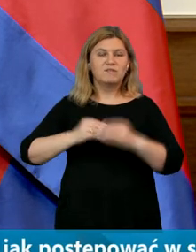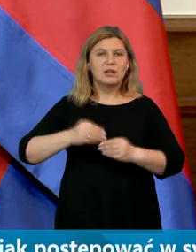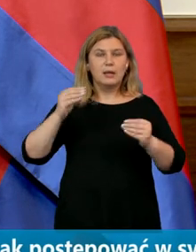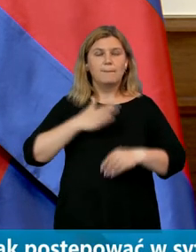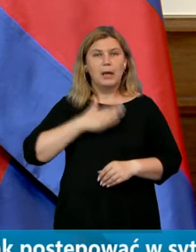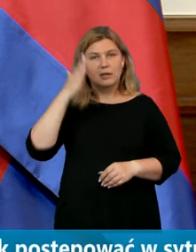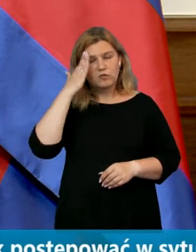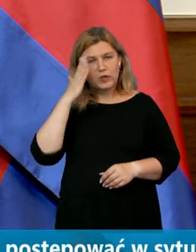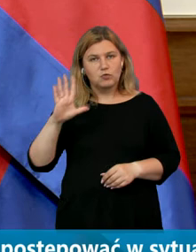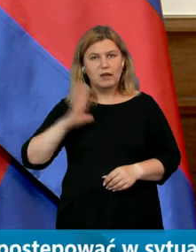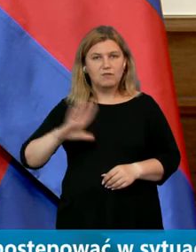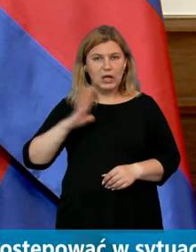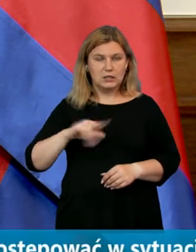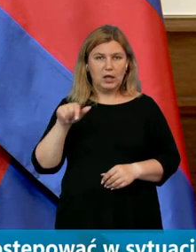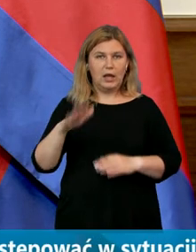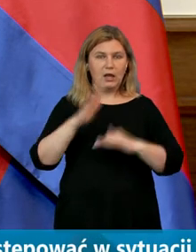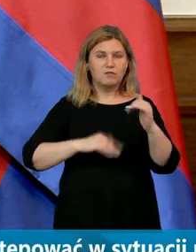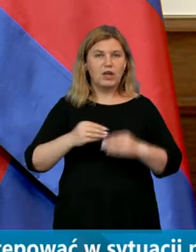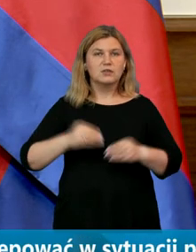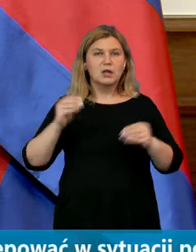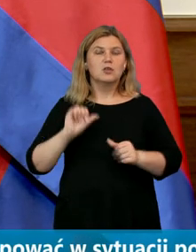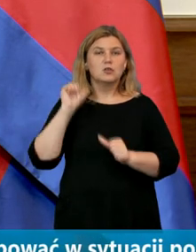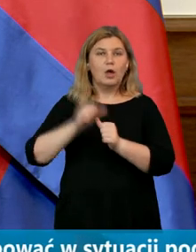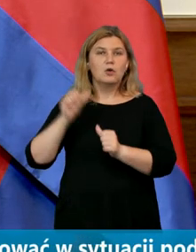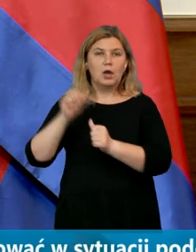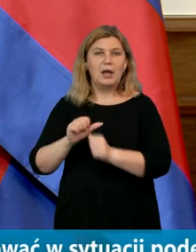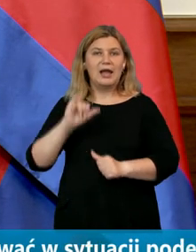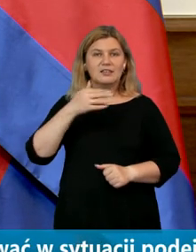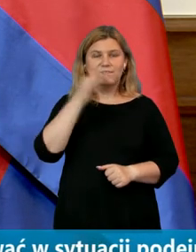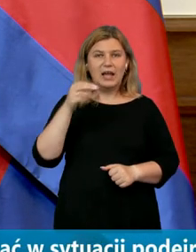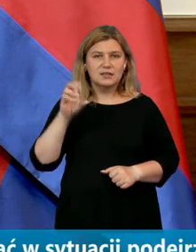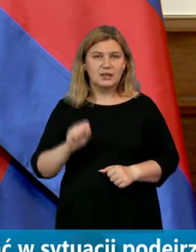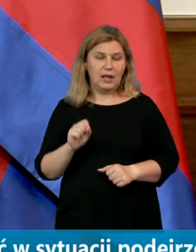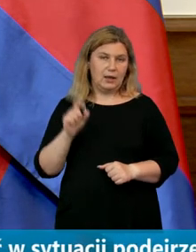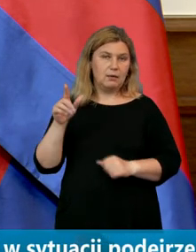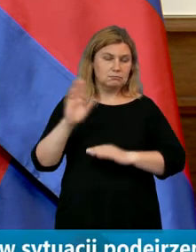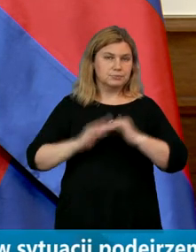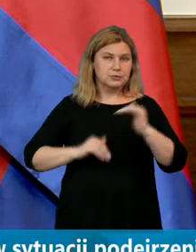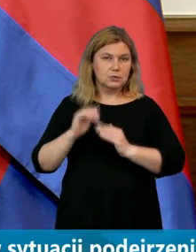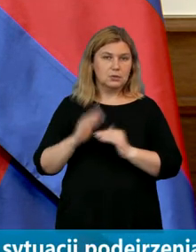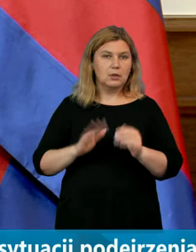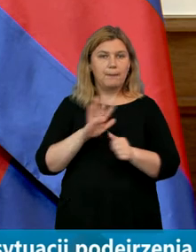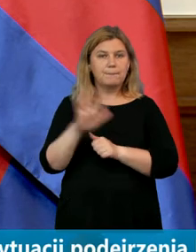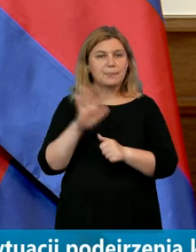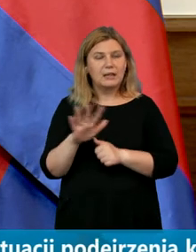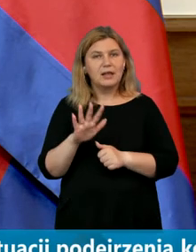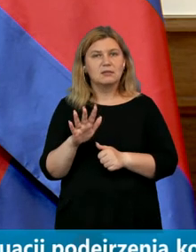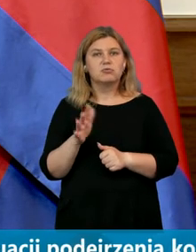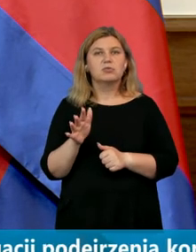że wartość tej inwestycji z roku na rok na skutek inflacji na robotach budowlanych rośnie o 15%, a